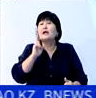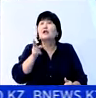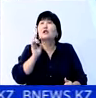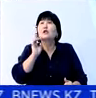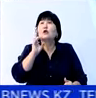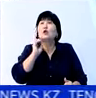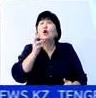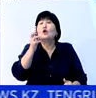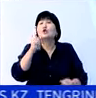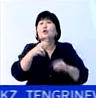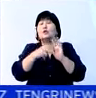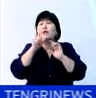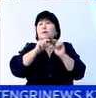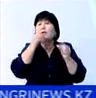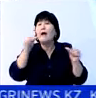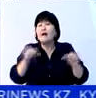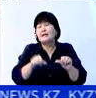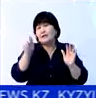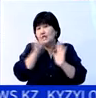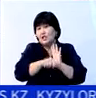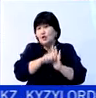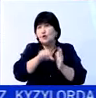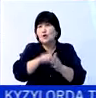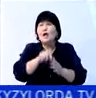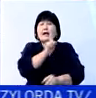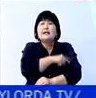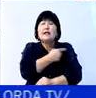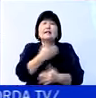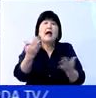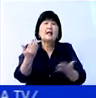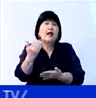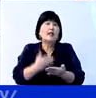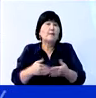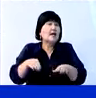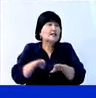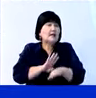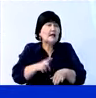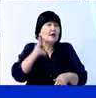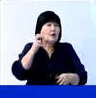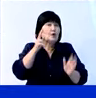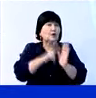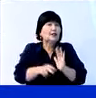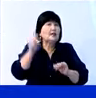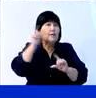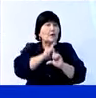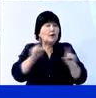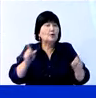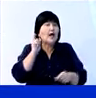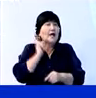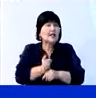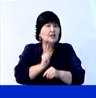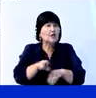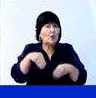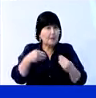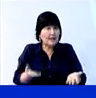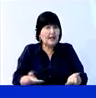айында 318 мектеп асханасына тексеріс жүргізіліп, санитарлық талапқа сай келмейтін 280 білім ошағына ескерту